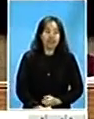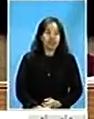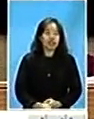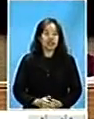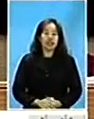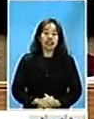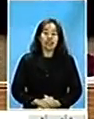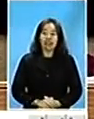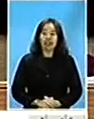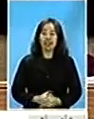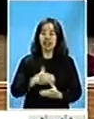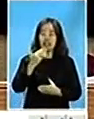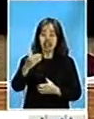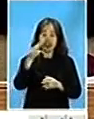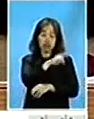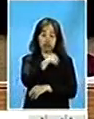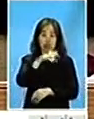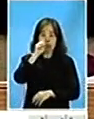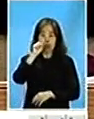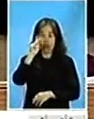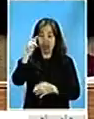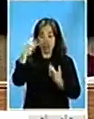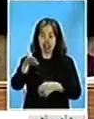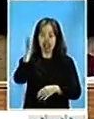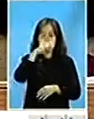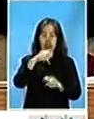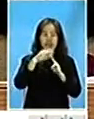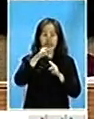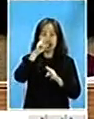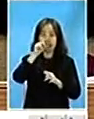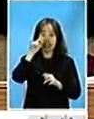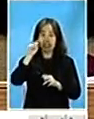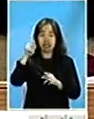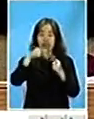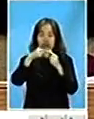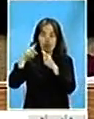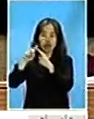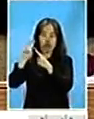หลังคุณหมอสุกิจแล้วเป็นท่านนันทนาทิมสุวรรณนะครับจะได้เตรียมตัวได้นะครับเชิญคุณหมอครับ